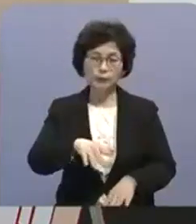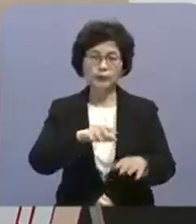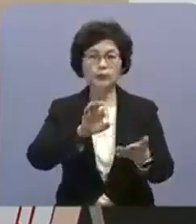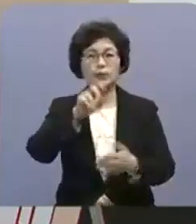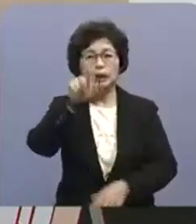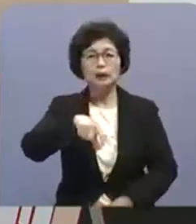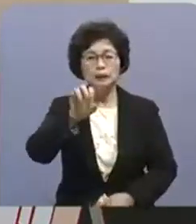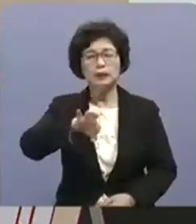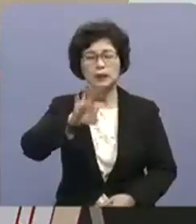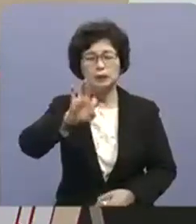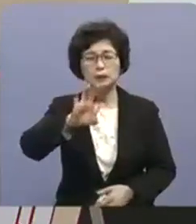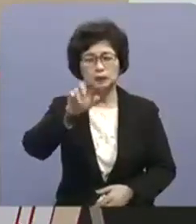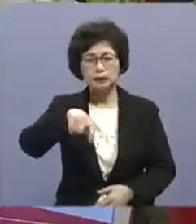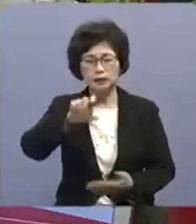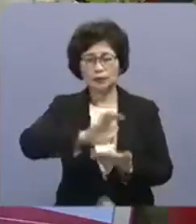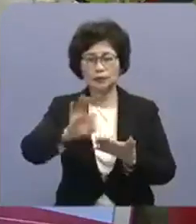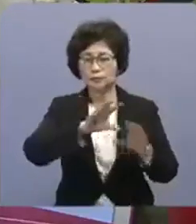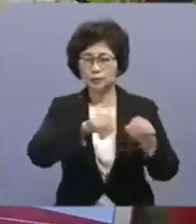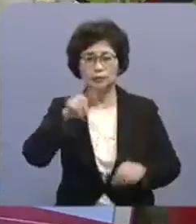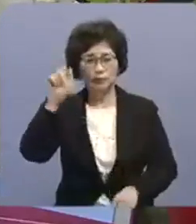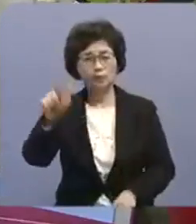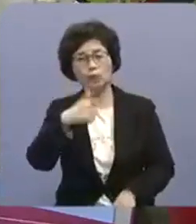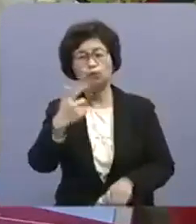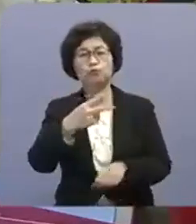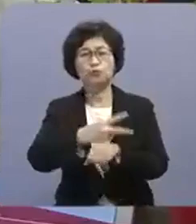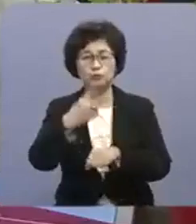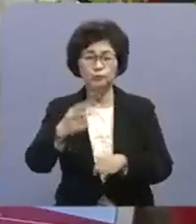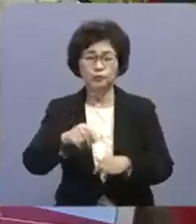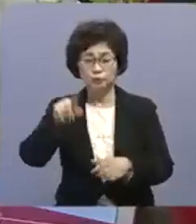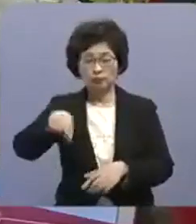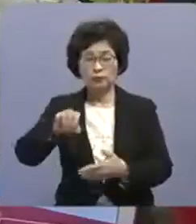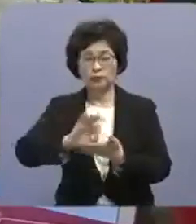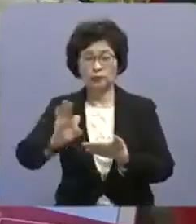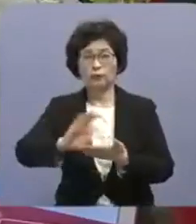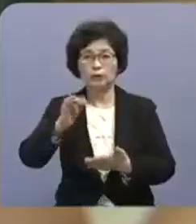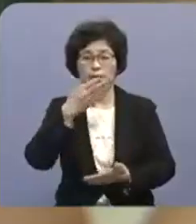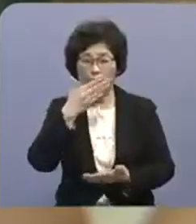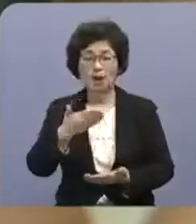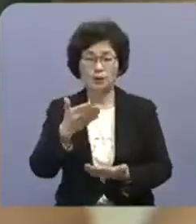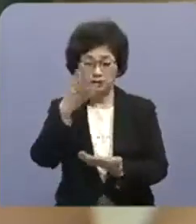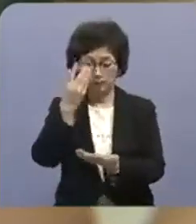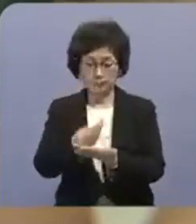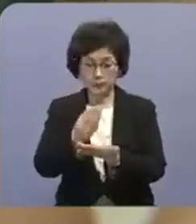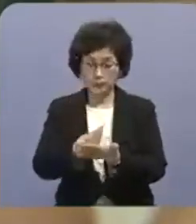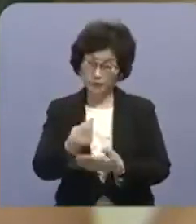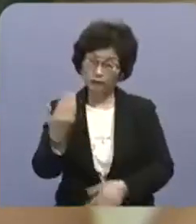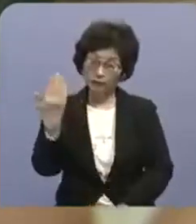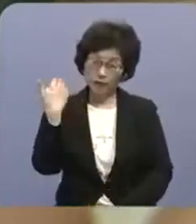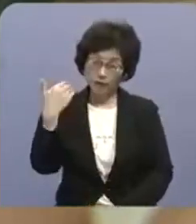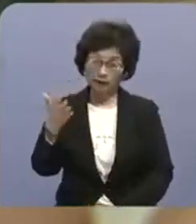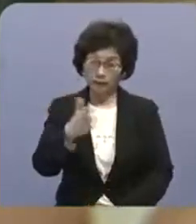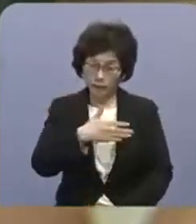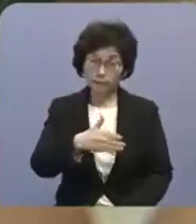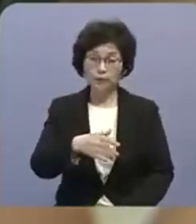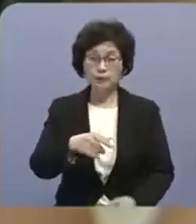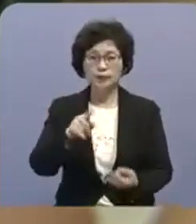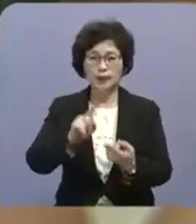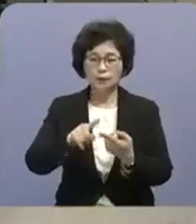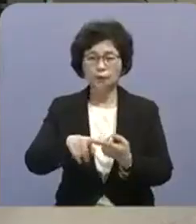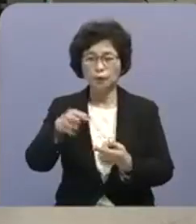2시부터 다시 사용이 가능합니다. 휴대전화에서 신규 앱을 내려받으면 기존 카드와 잔액을 그대로 사용할 수